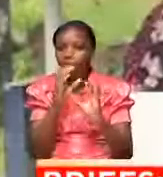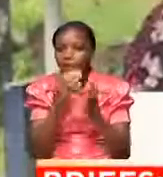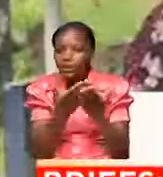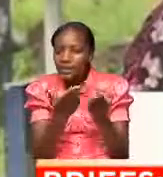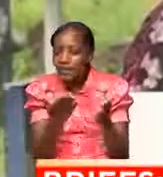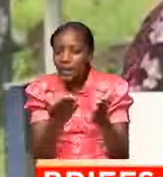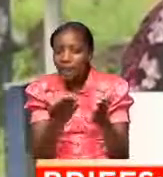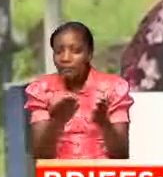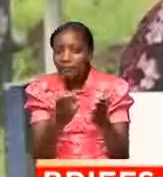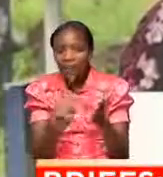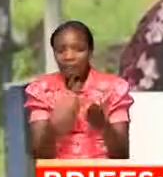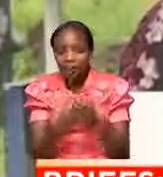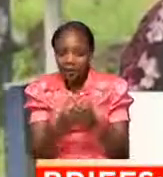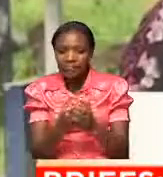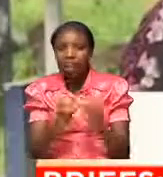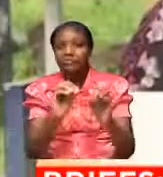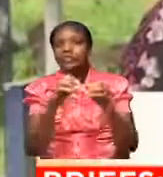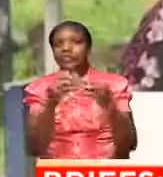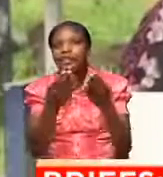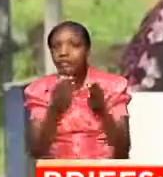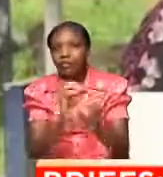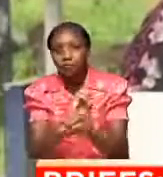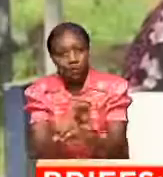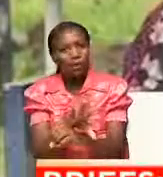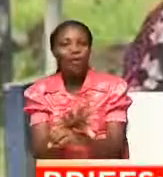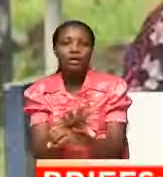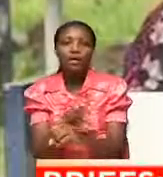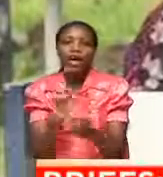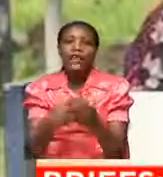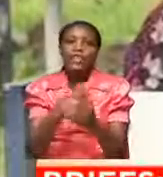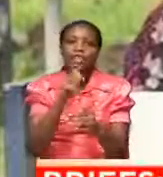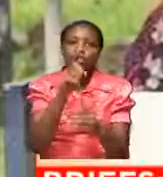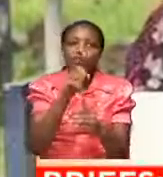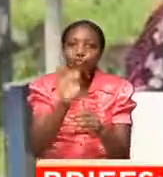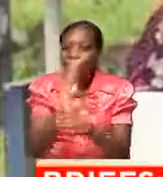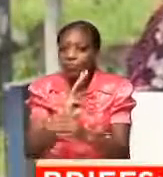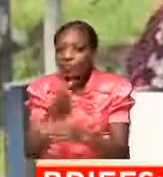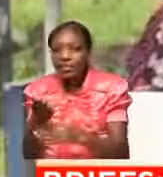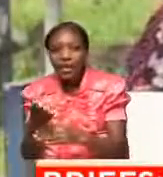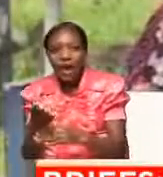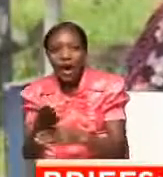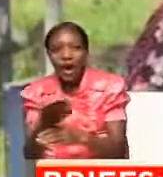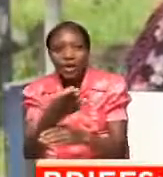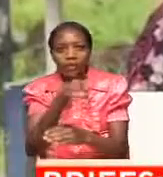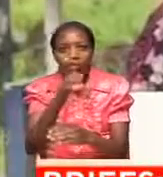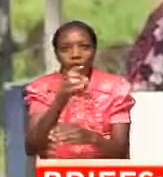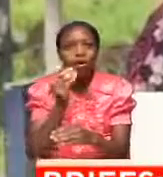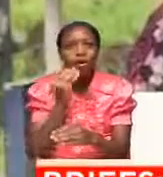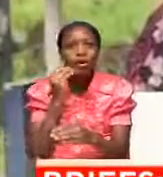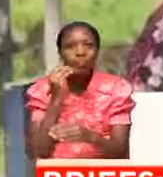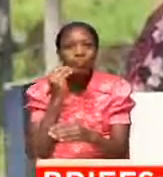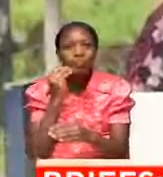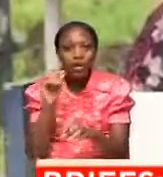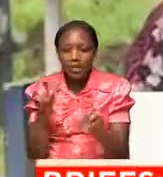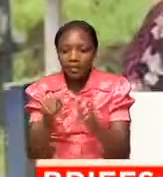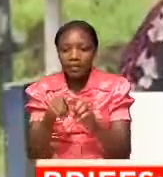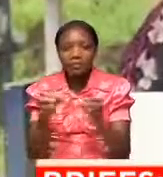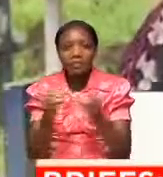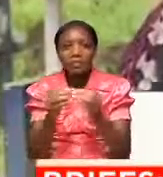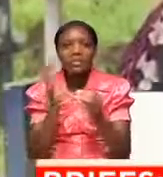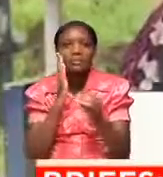mita moja, amekuachia corona. Wewe na ubabe wako utoke umfate mamako nyumbani